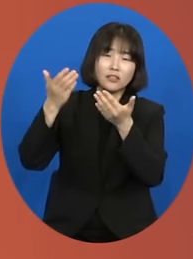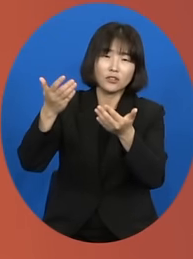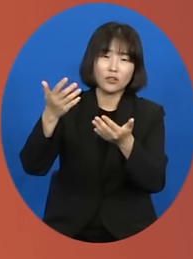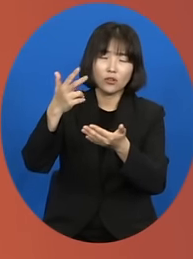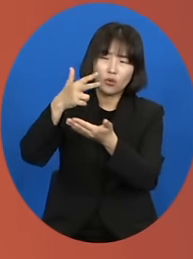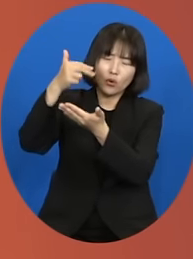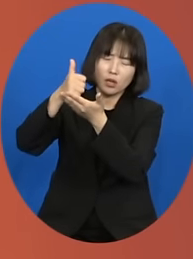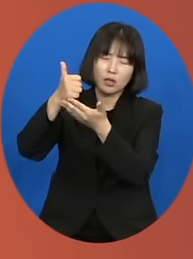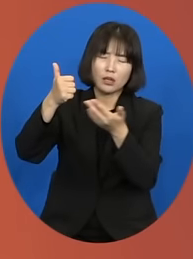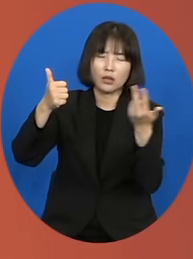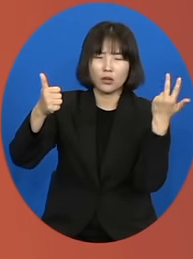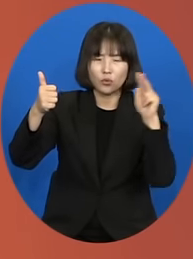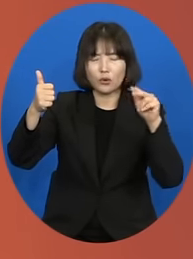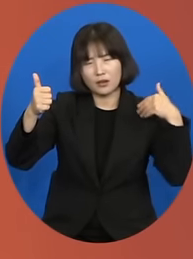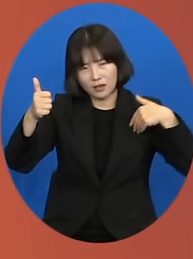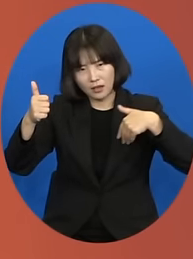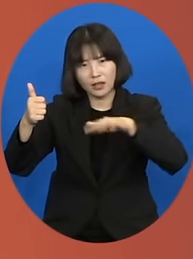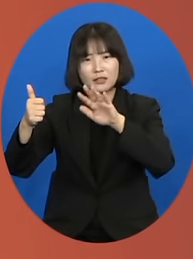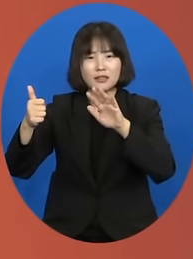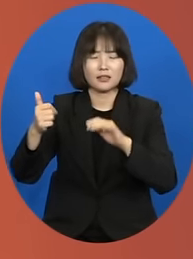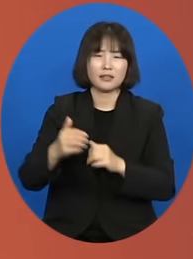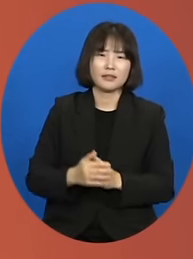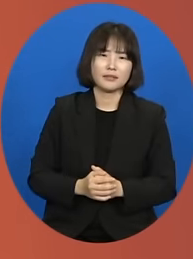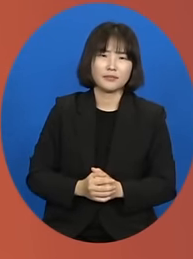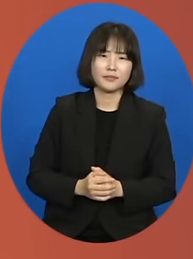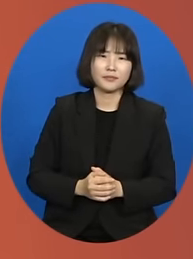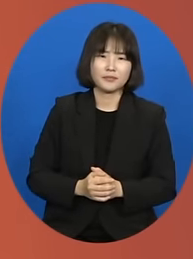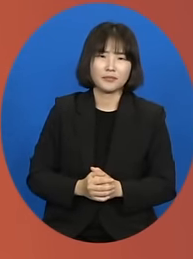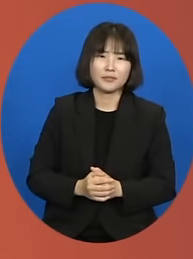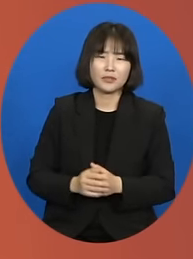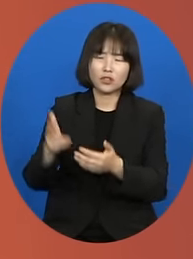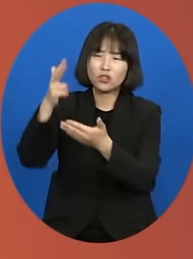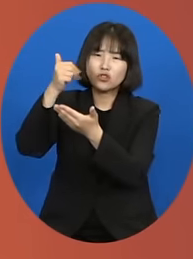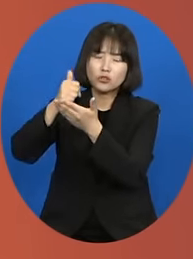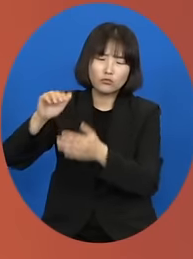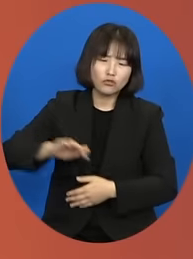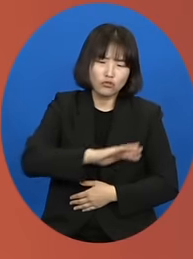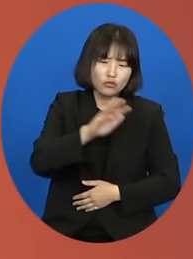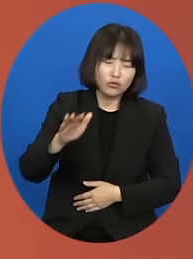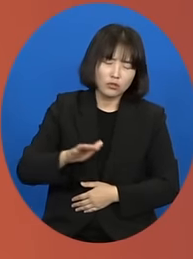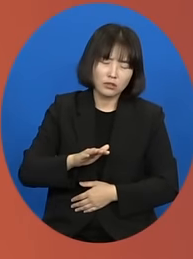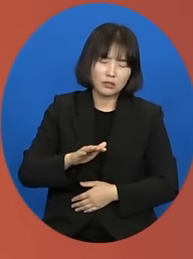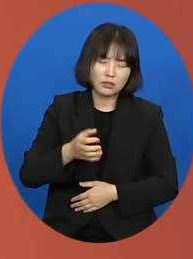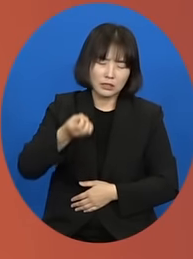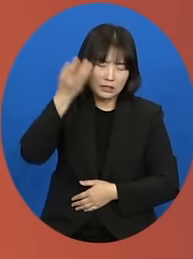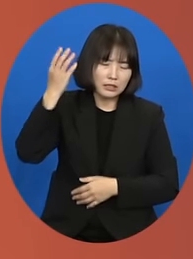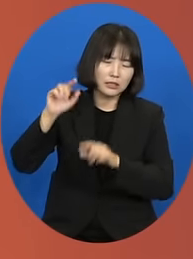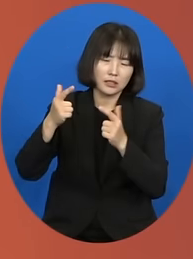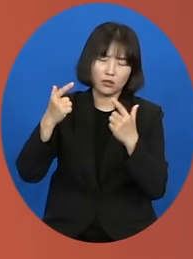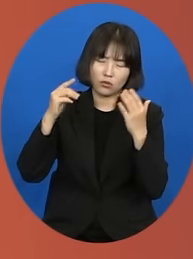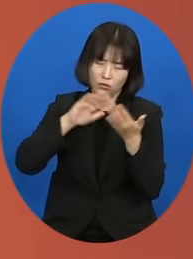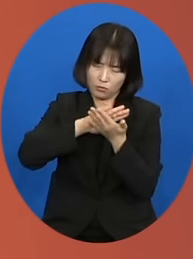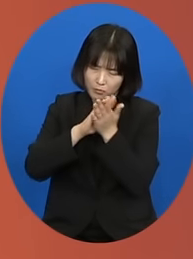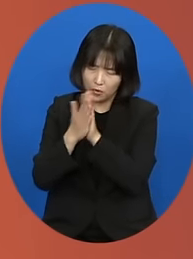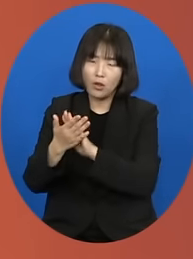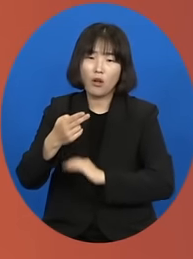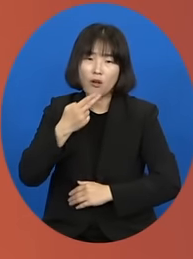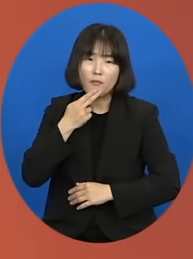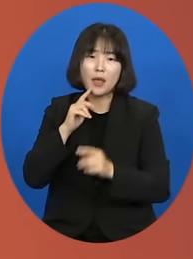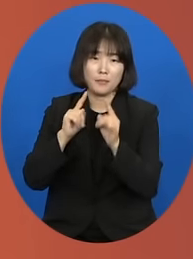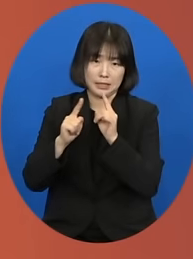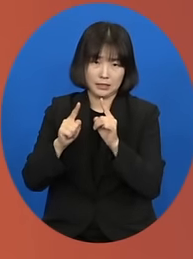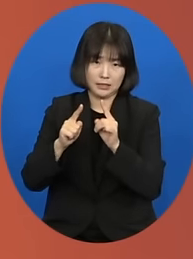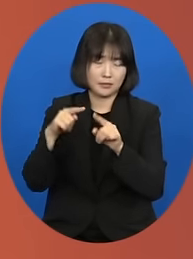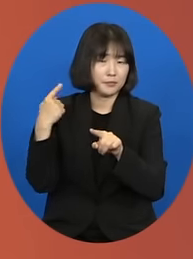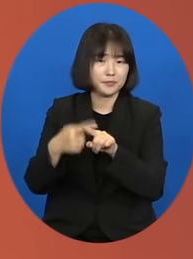돌아서도 주님 우리를 잊지 않고 영원히 변치 않으신다는 그 말씀이 바로 그것입니다. 주님은 우리가 단절되어